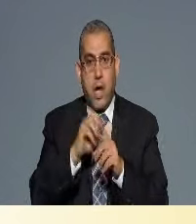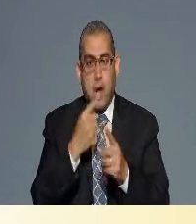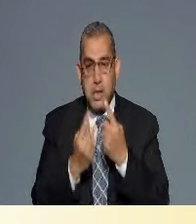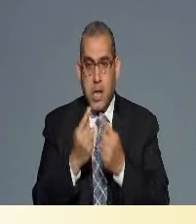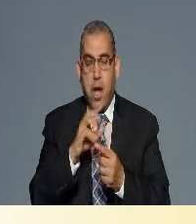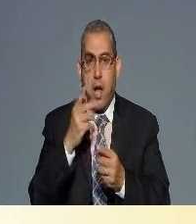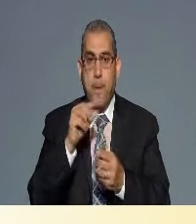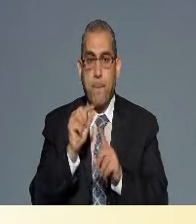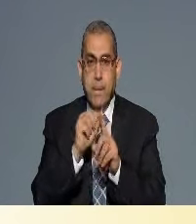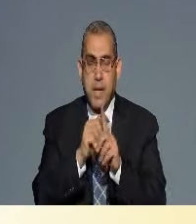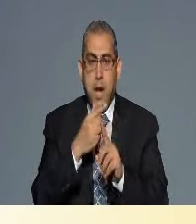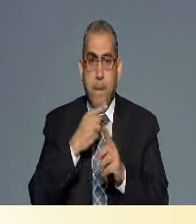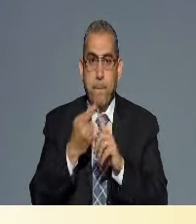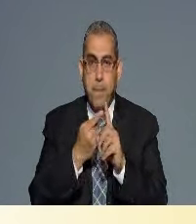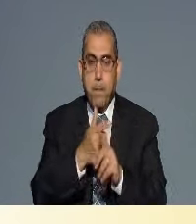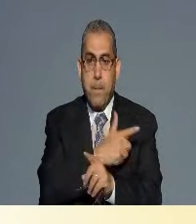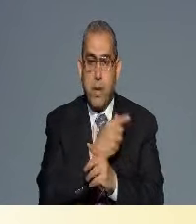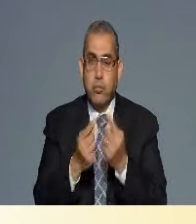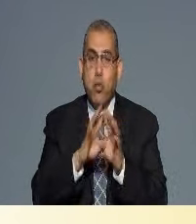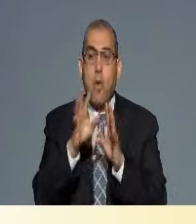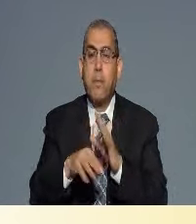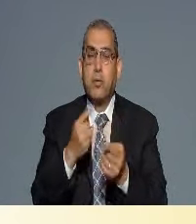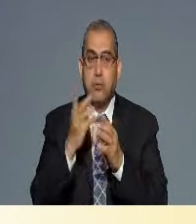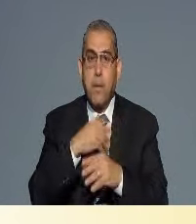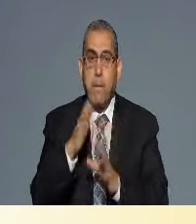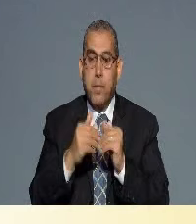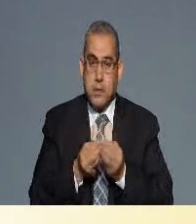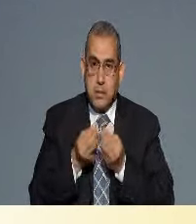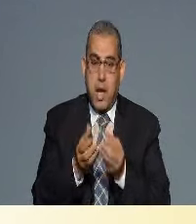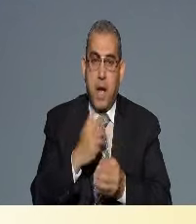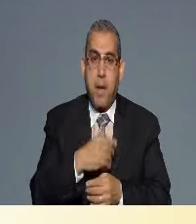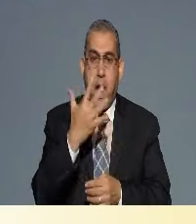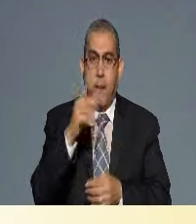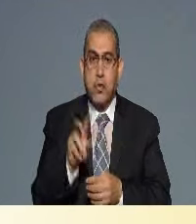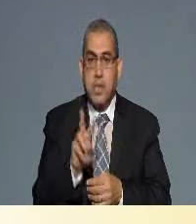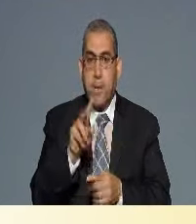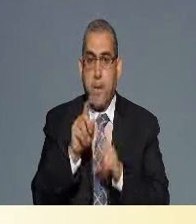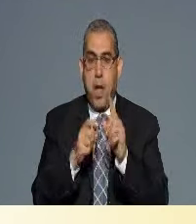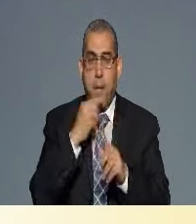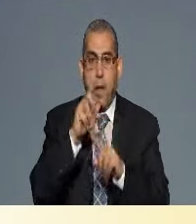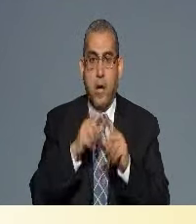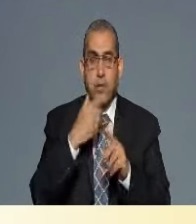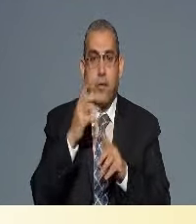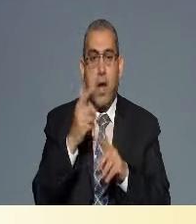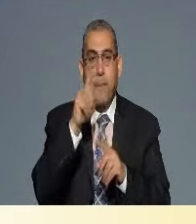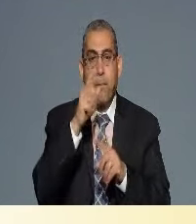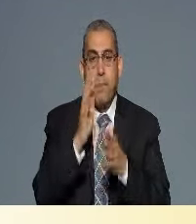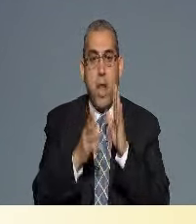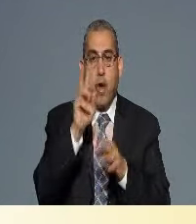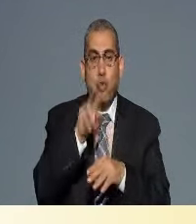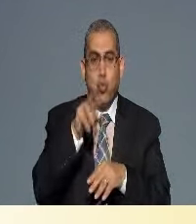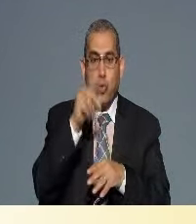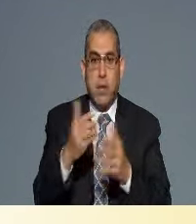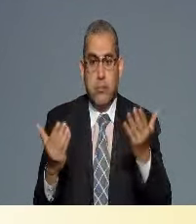ومختلفة. سوف يساهم جهاز مستقبل مصر بخمسة وسبعة من عشرة مليار دولار سنويا عن طريق إحلال